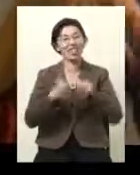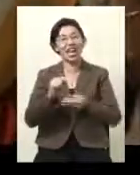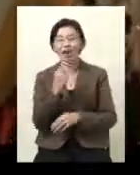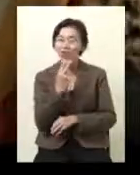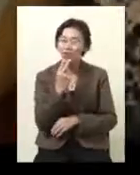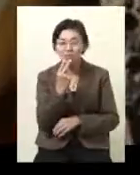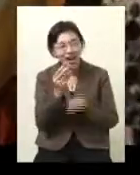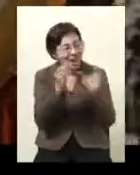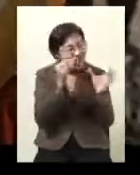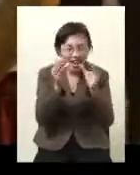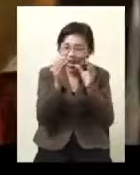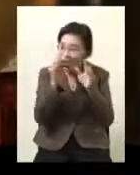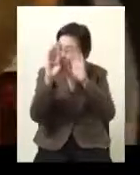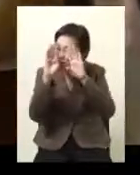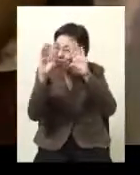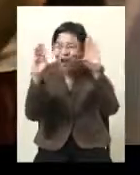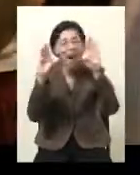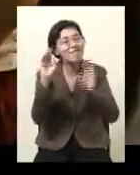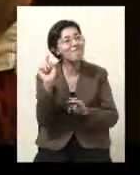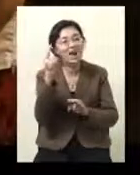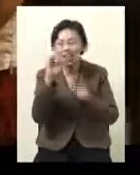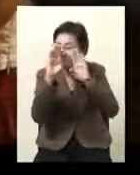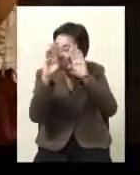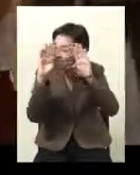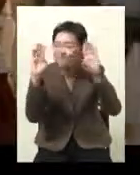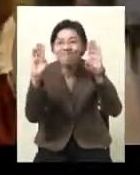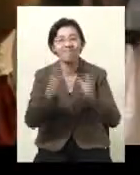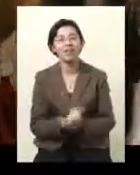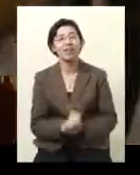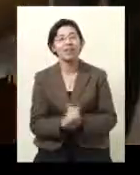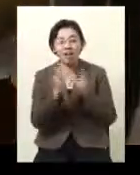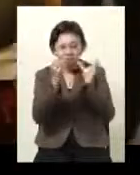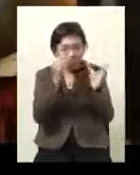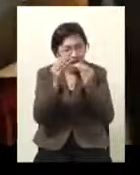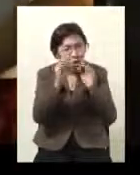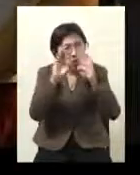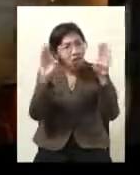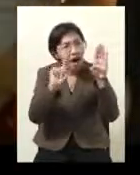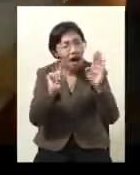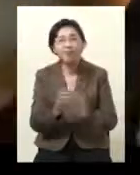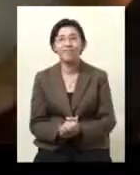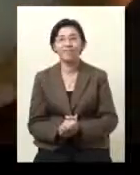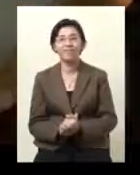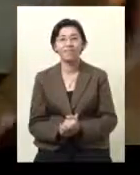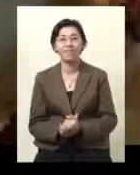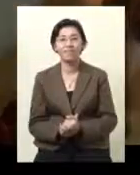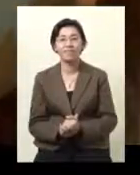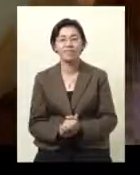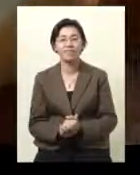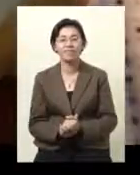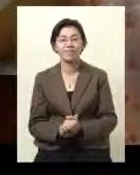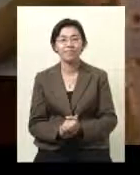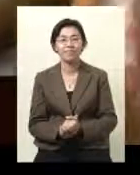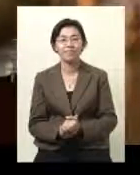ที่ตลาดแห่งนี้เพราะว่าหนูจะได้เรียนรู้ประสบการณ์ใหม่ๆ ค่ะ น นะหนูได้เรียนรู้ประสบการณ์อะไรบ้างจ๊ะ